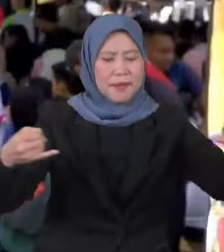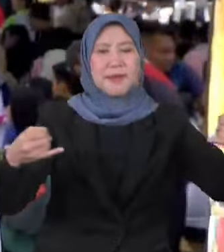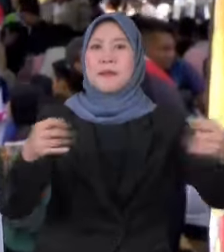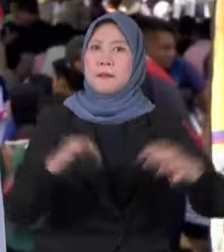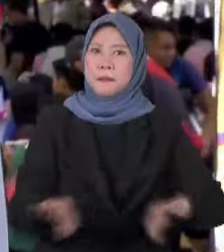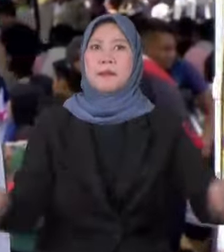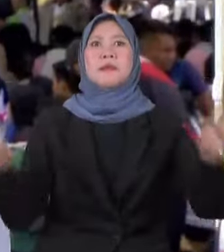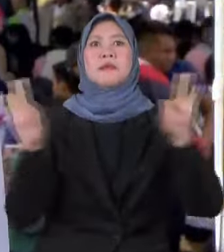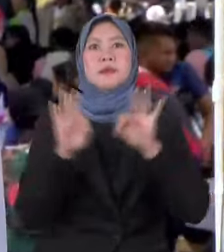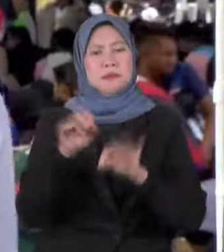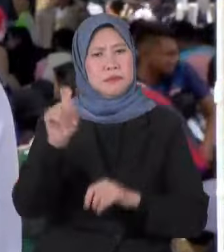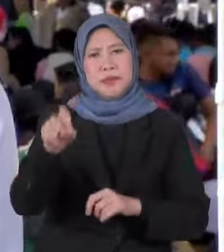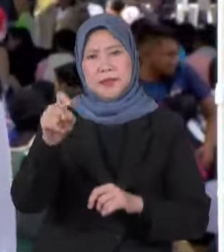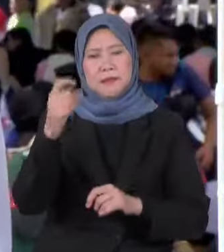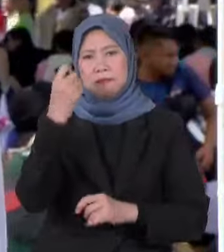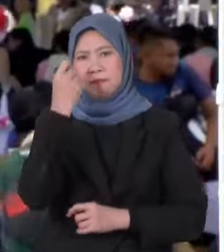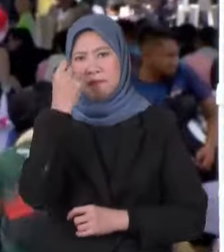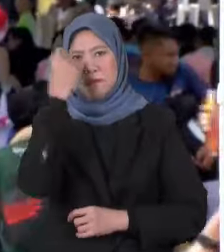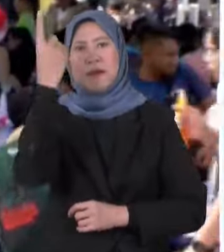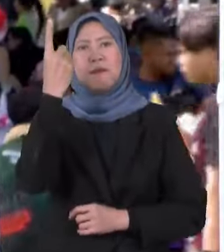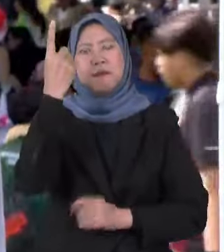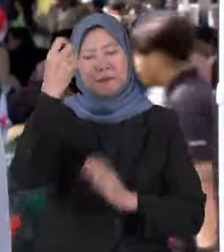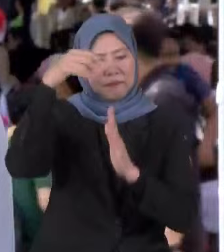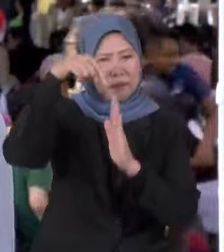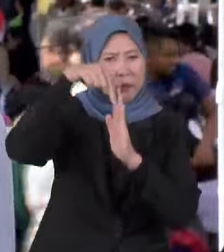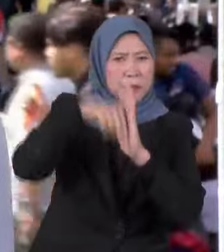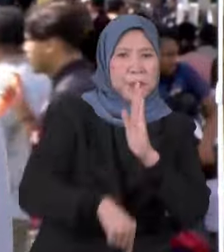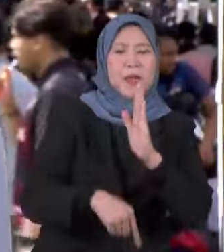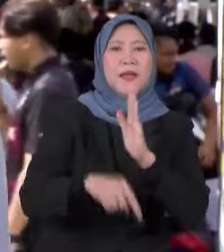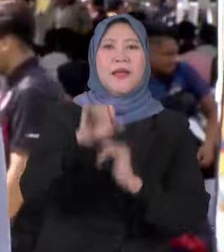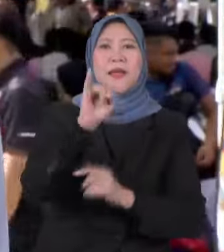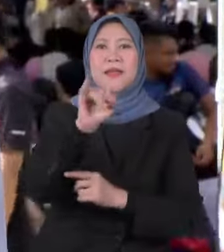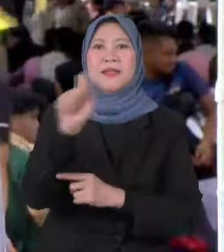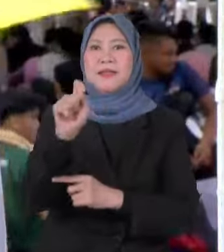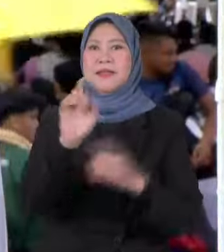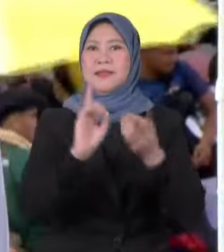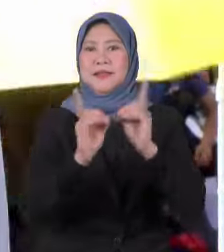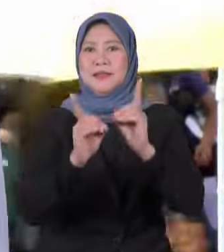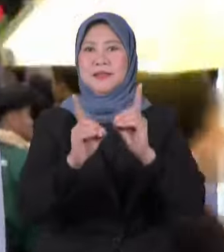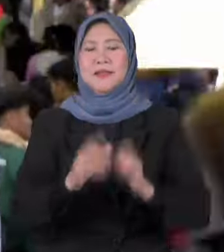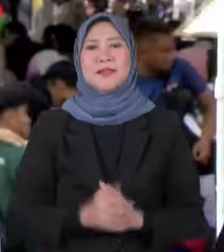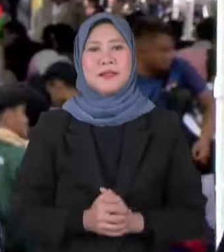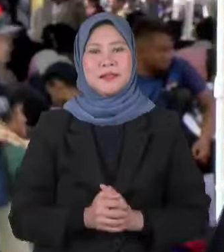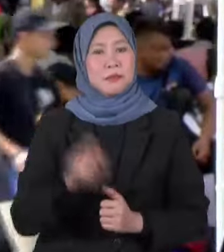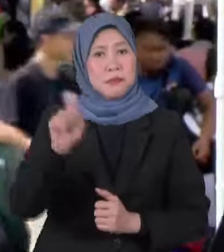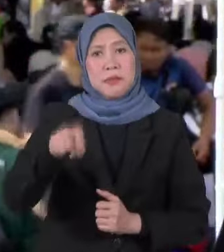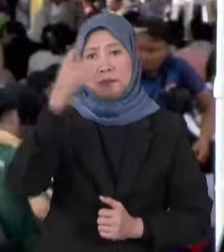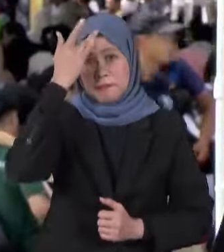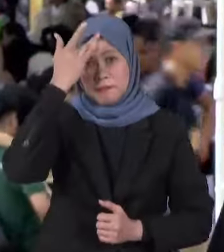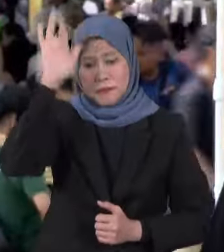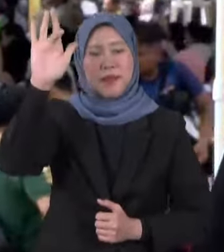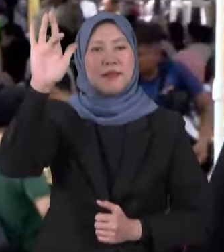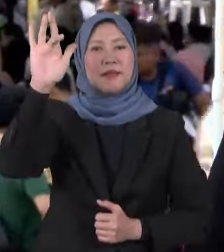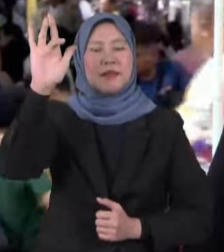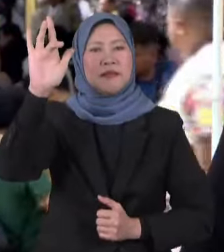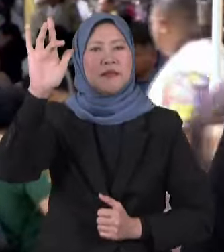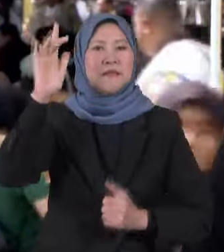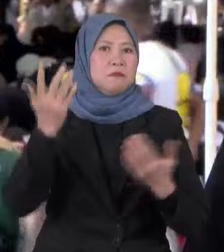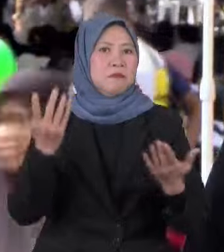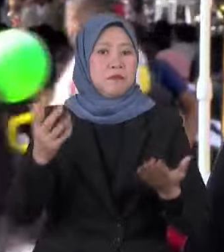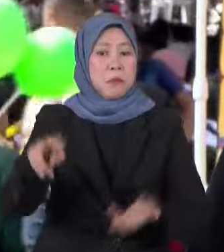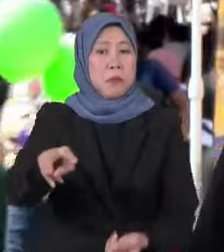pastikan bahawa kita celik digital. Ya, celik digital yang dimaksudkan oleh YB adalah pastikan bijak, ya. Bijak menangkis